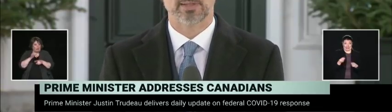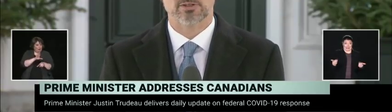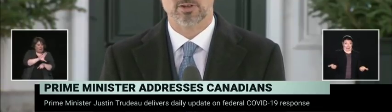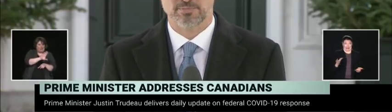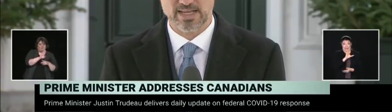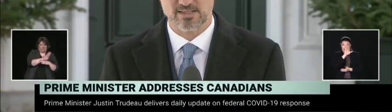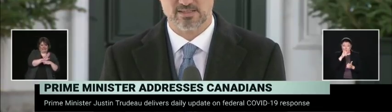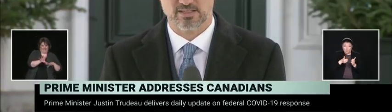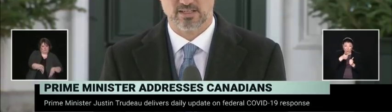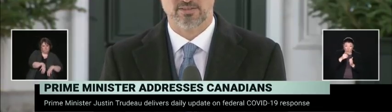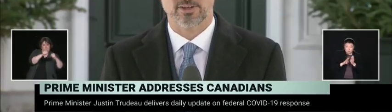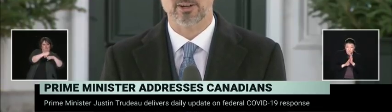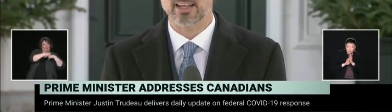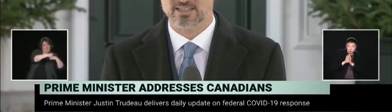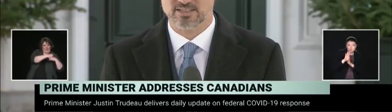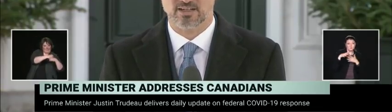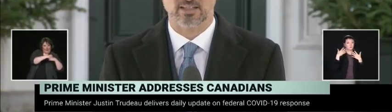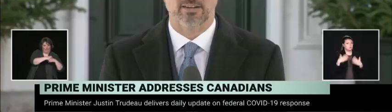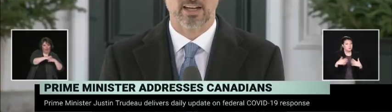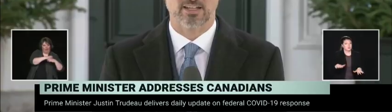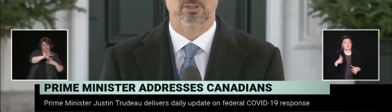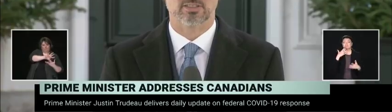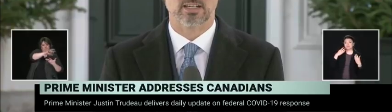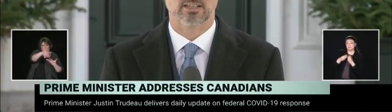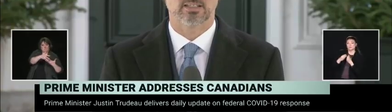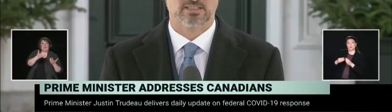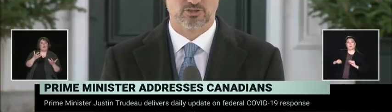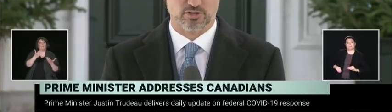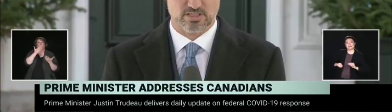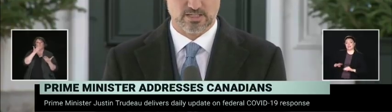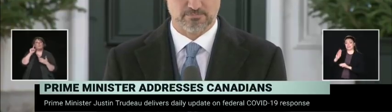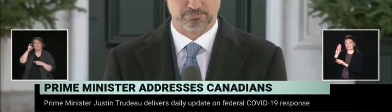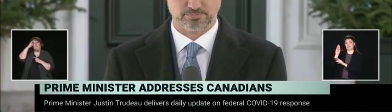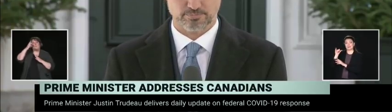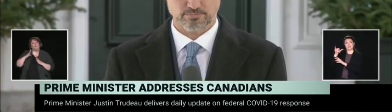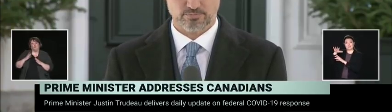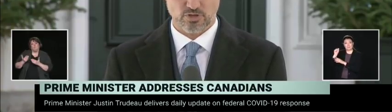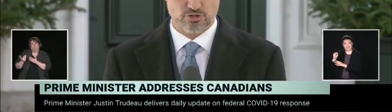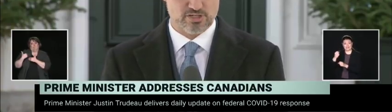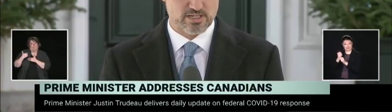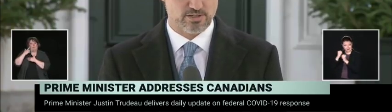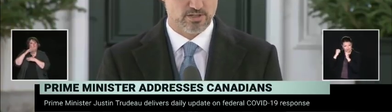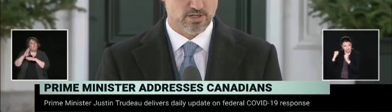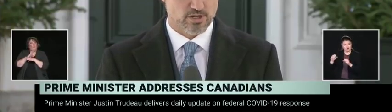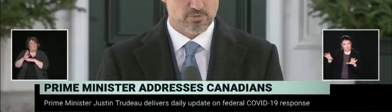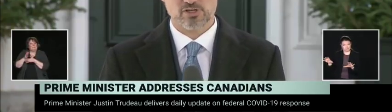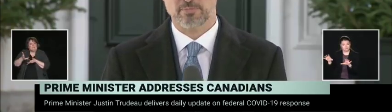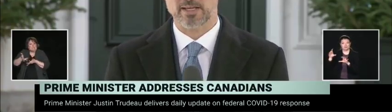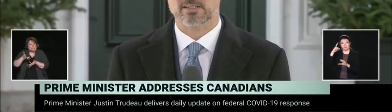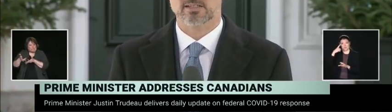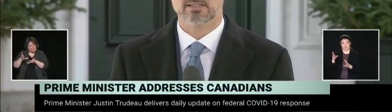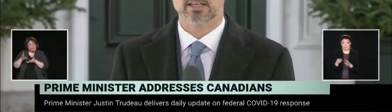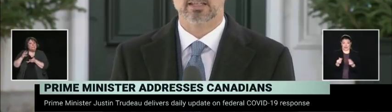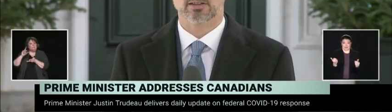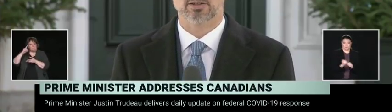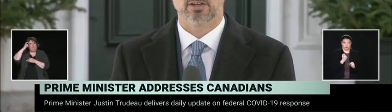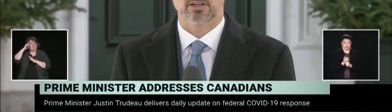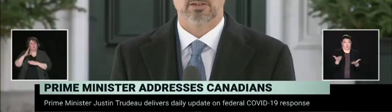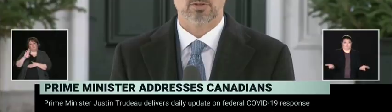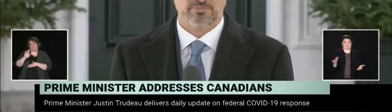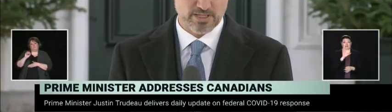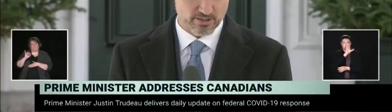remercier le ministre Baines qui fait un excellent travail sur ça ces jours-ci. Je sais que plusieurs personnes